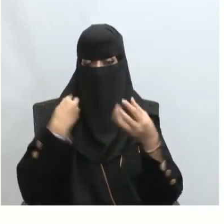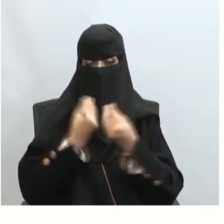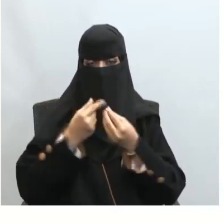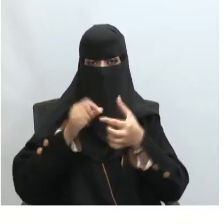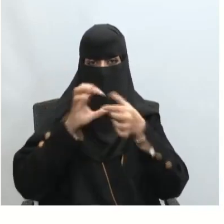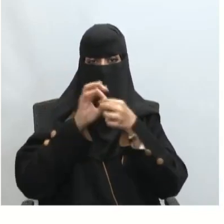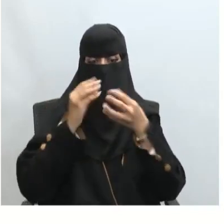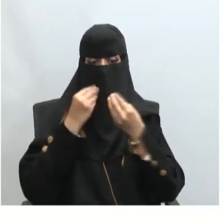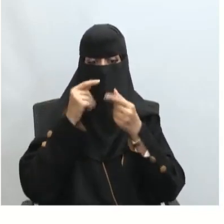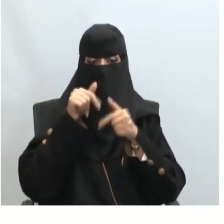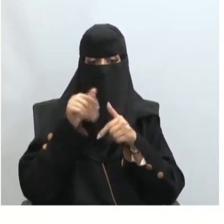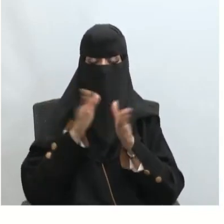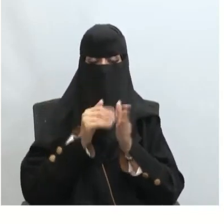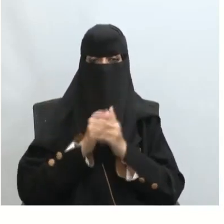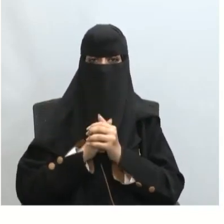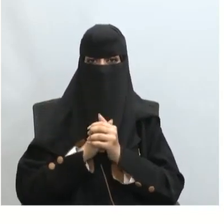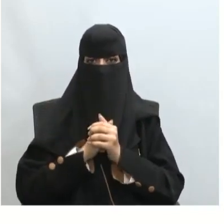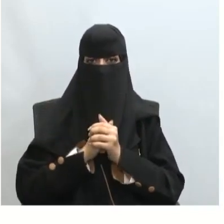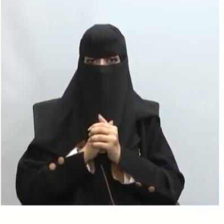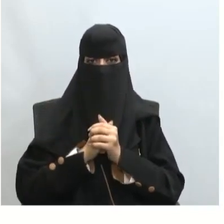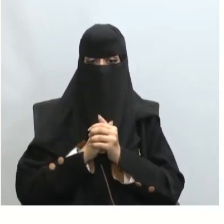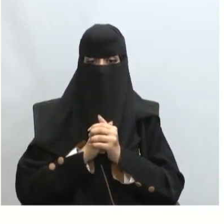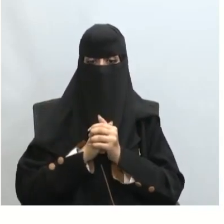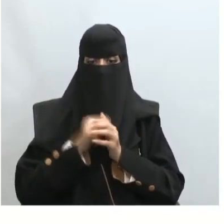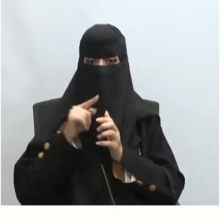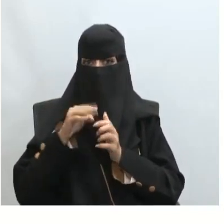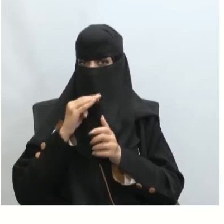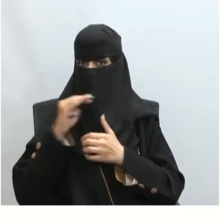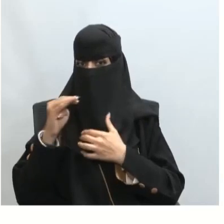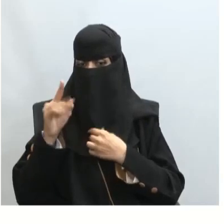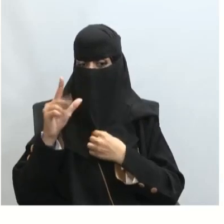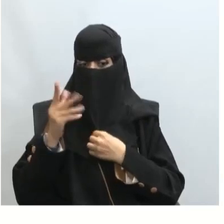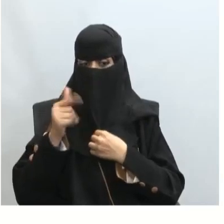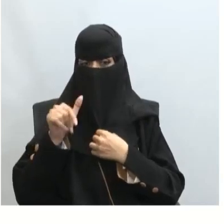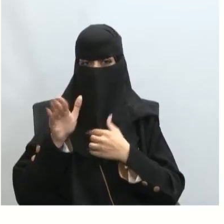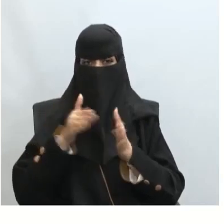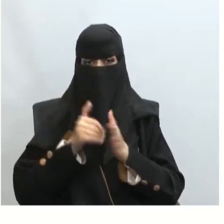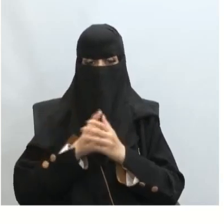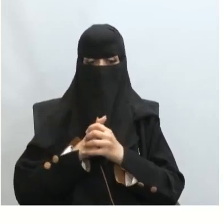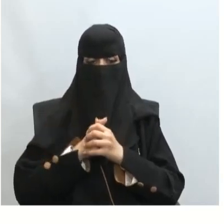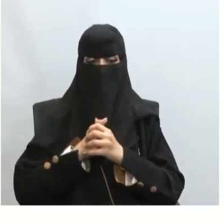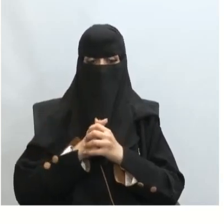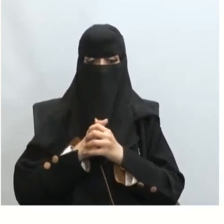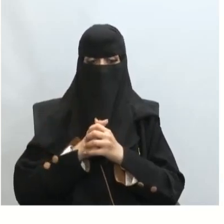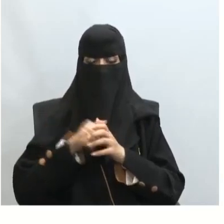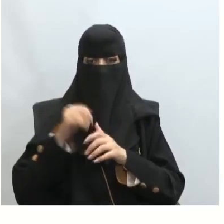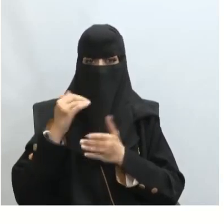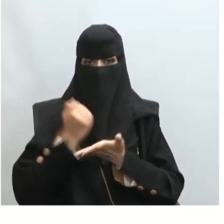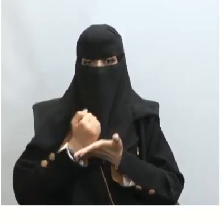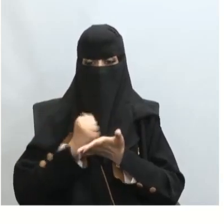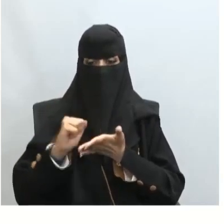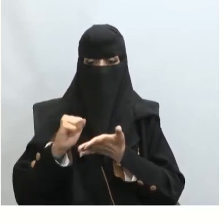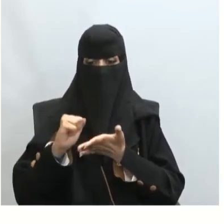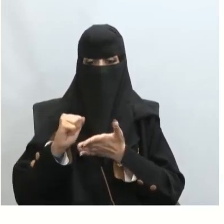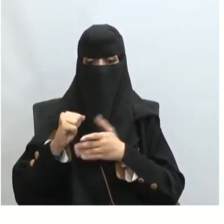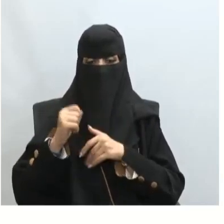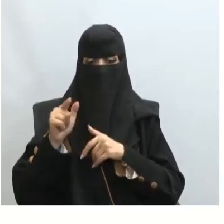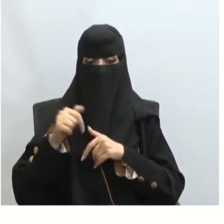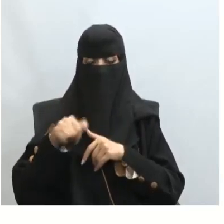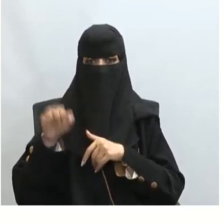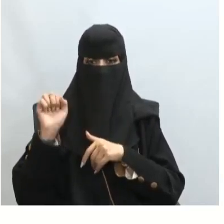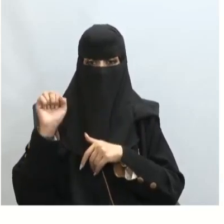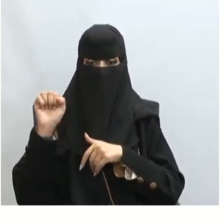مرتبطتين بذرتين كربون متجاورتين اذا هنا لاحظ